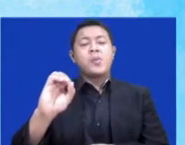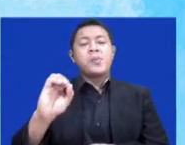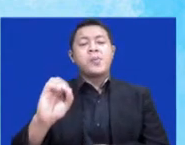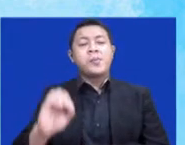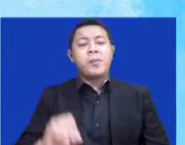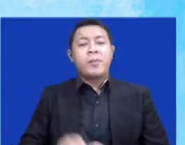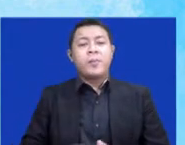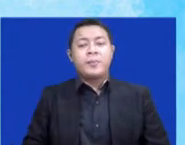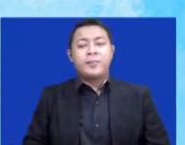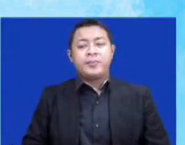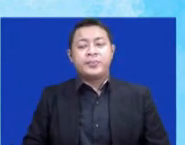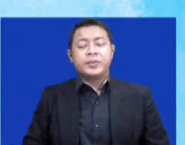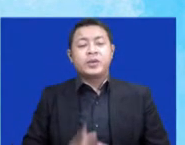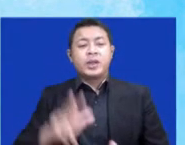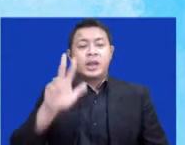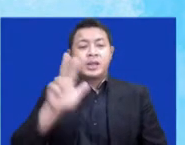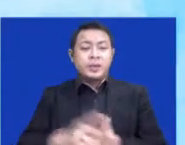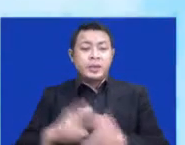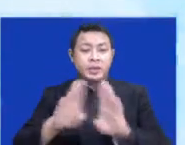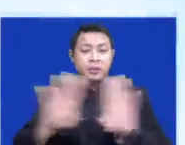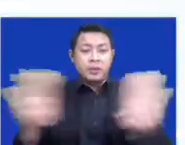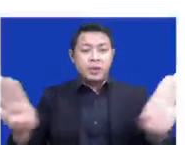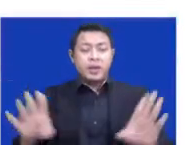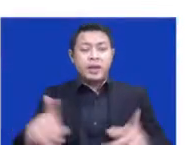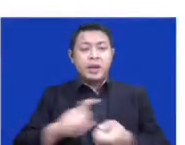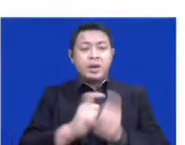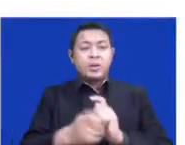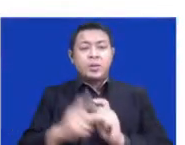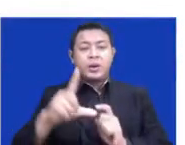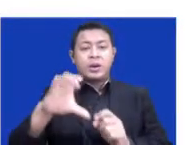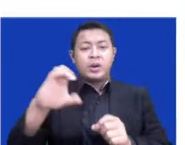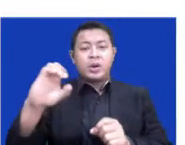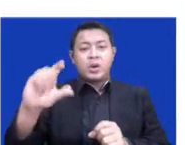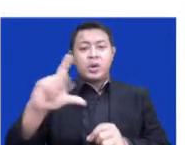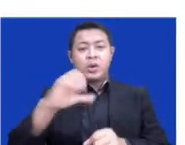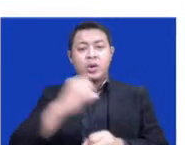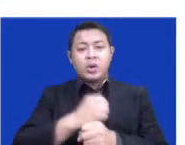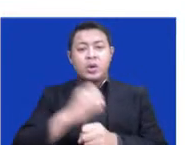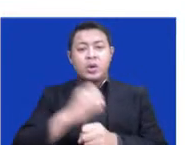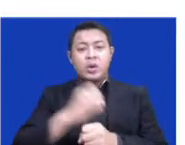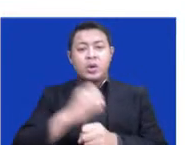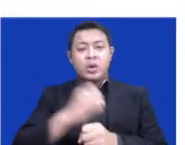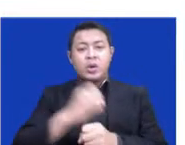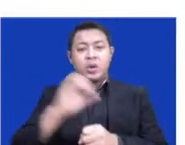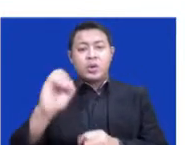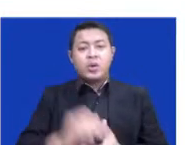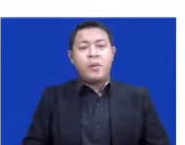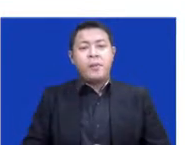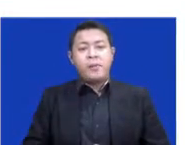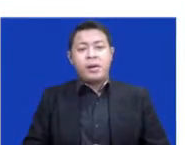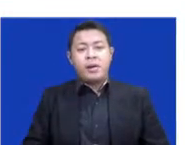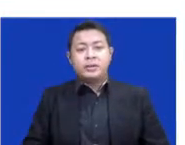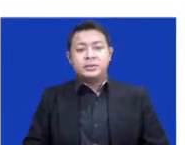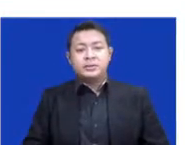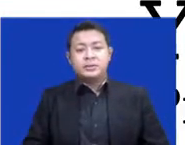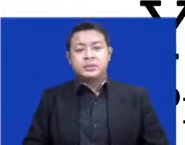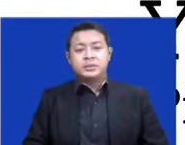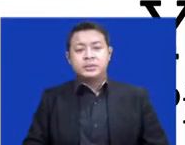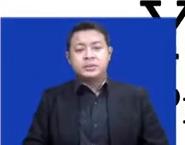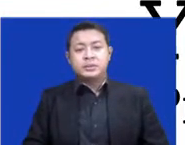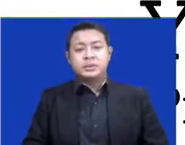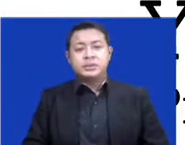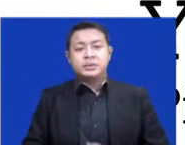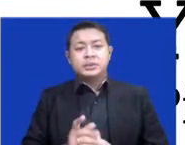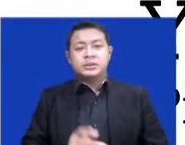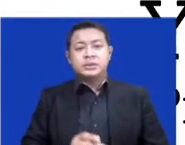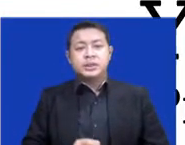resmi dibuka, ini ada perubahan logo. Kita akan sama-sama simak Bapak Ibu. Yeay, ini adalah perubahan logo yang baru. Jadi ada si